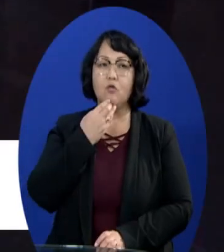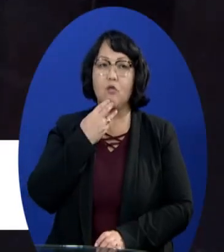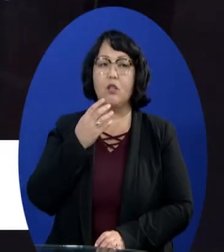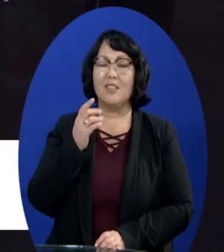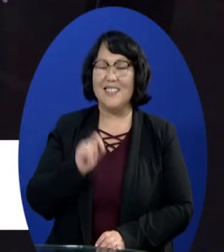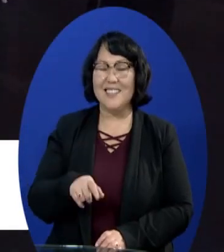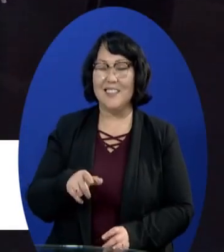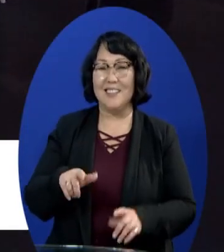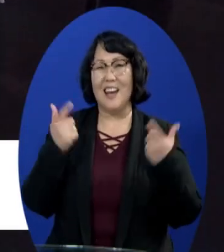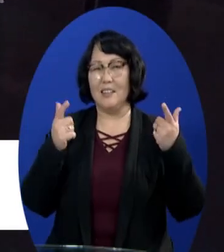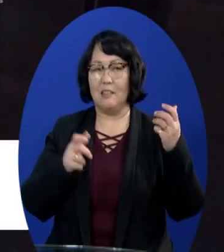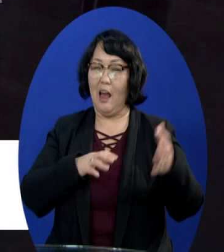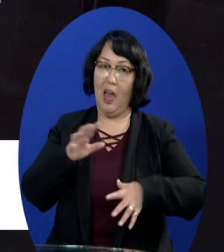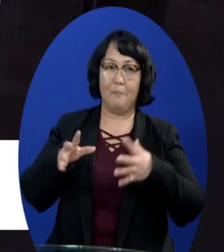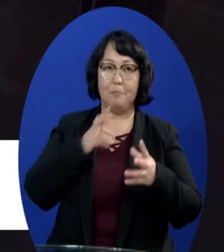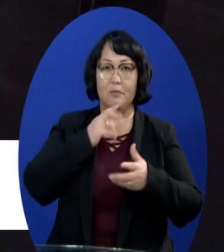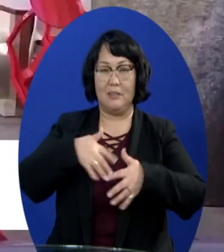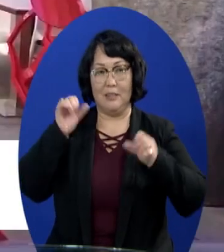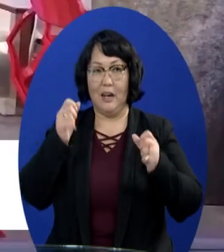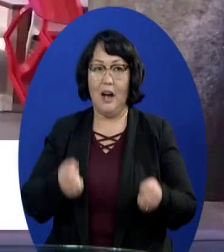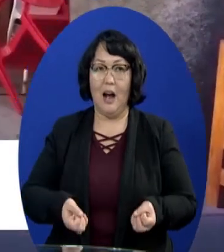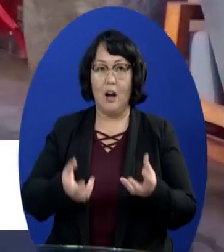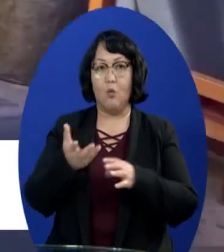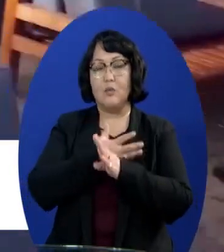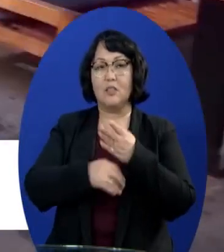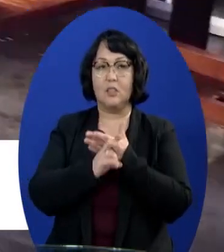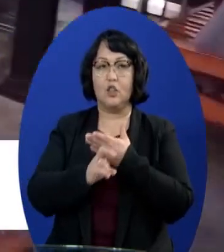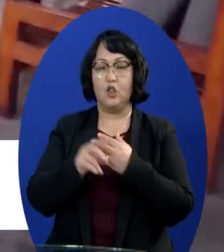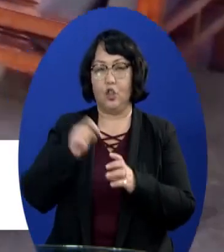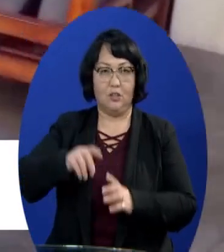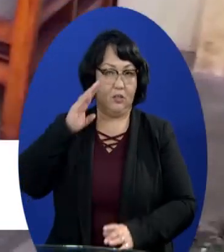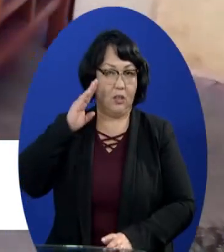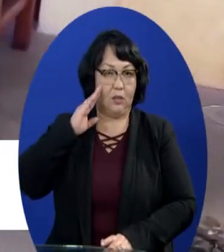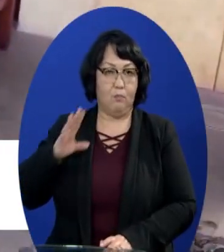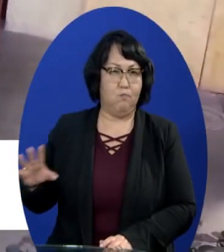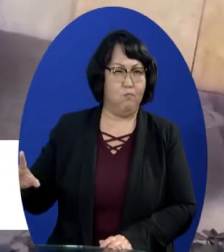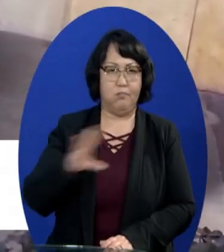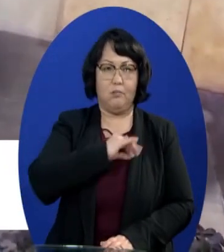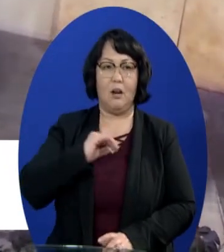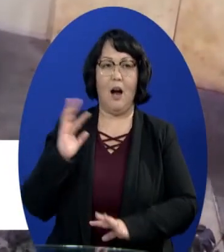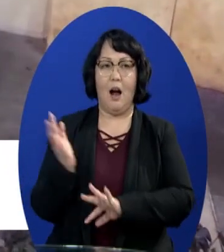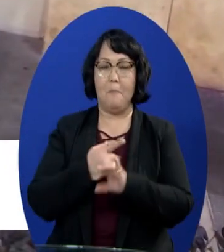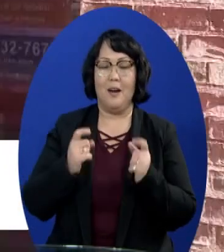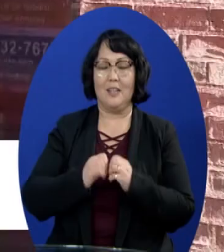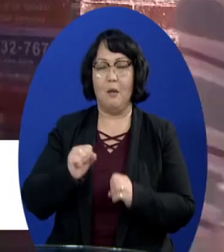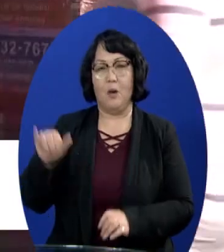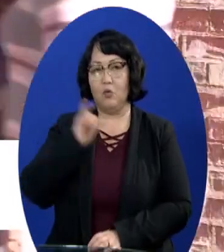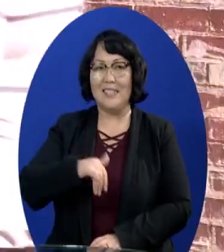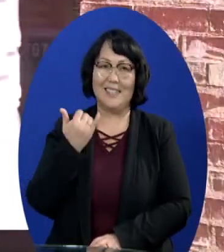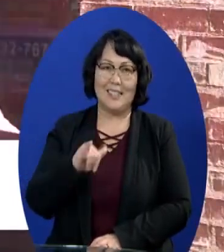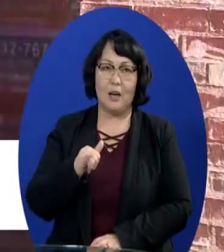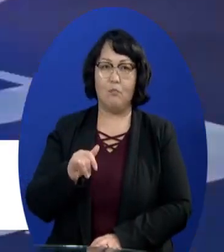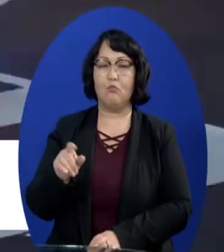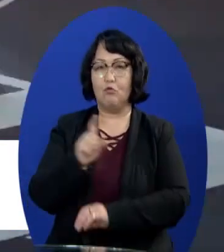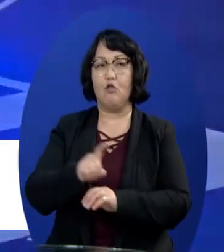болзошгүй үймэн самун болон жагсаал цуглаанаас урьдчилан сэргийлж дотоодын цэргүүдээр хамгаалалт гаргасан төдийгүй Америк нэгдсэн улсын зарим мужид ч